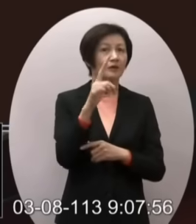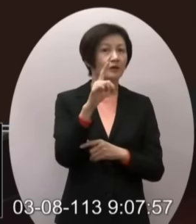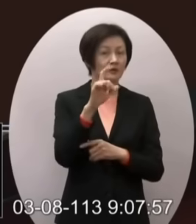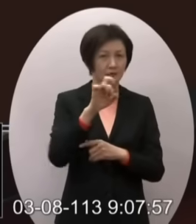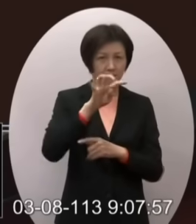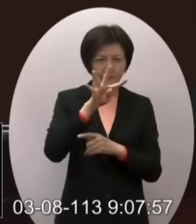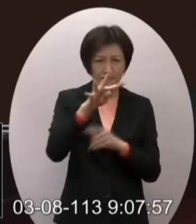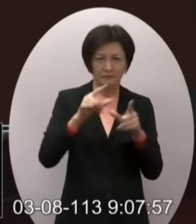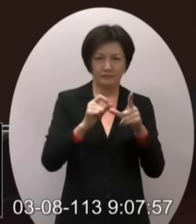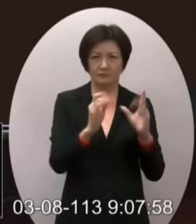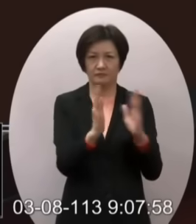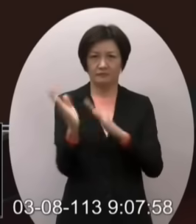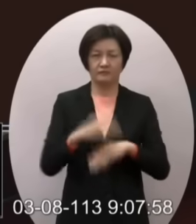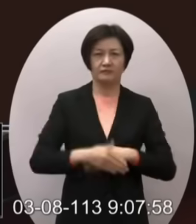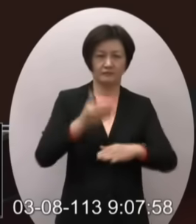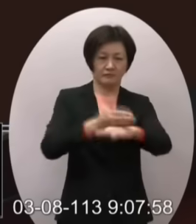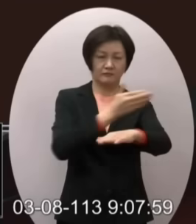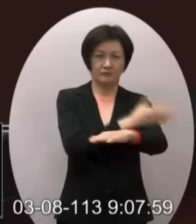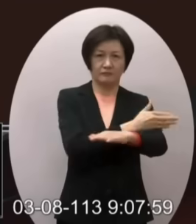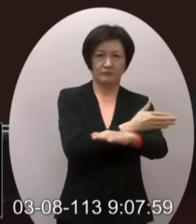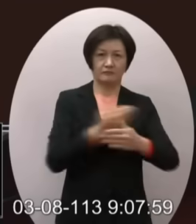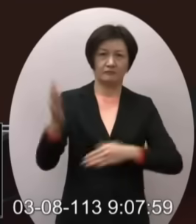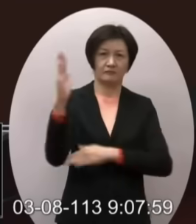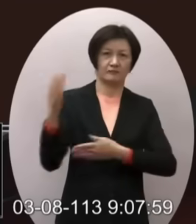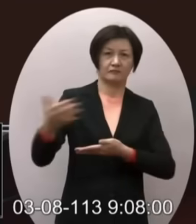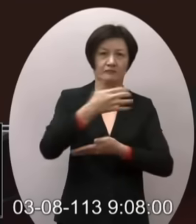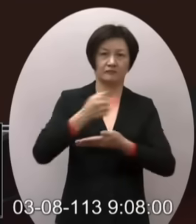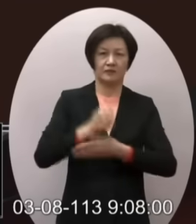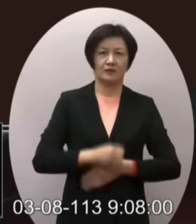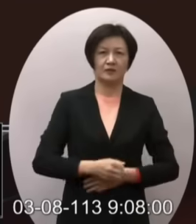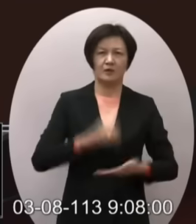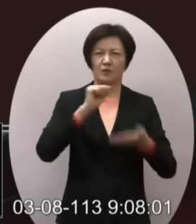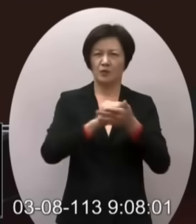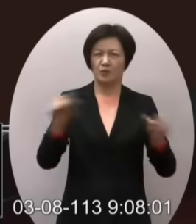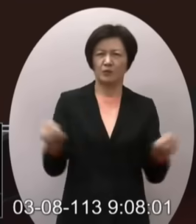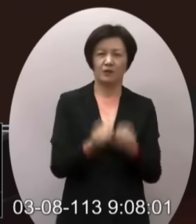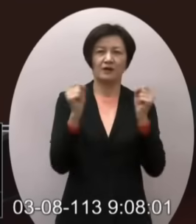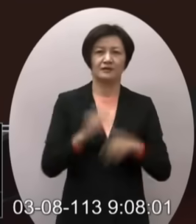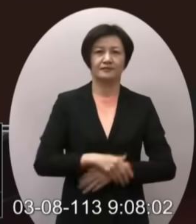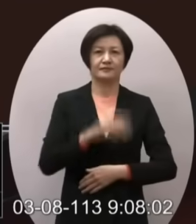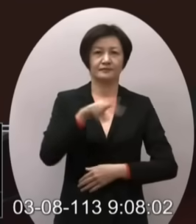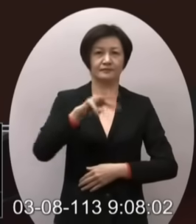4564公顷，区段征收更是突破纪录的，达到